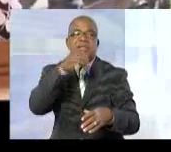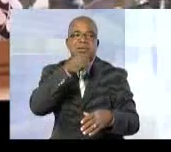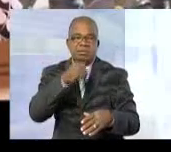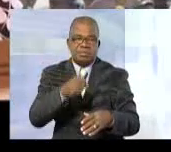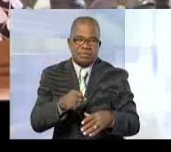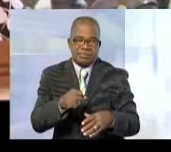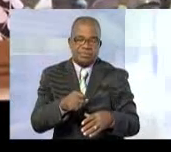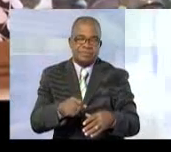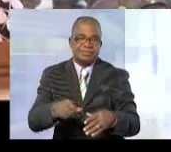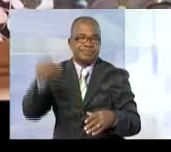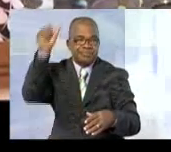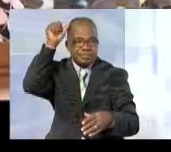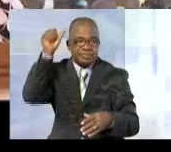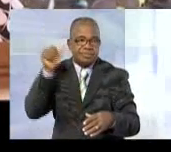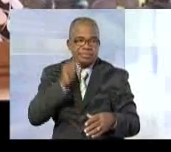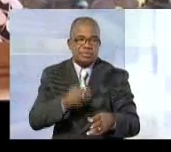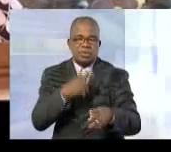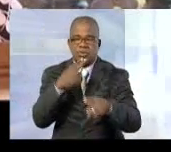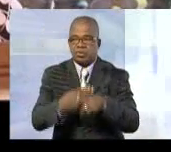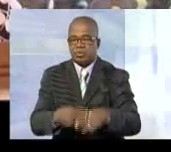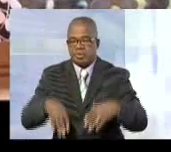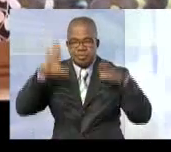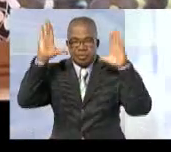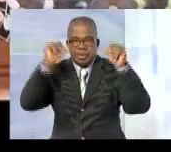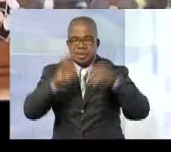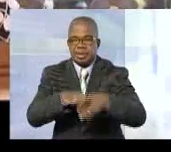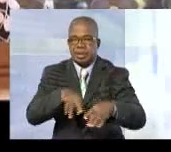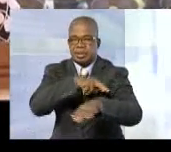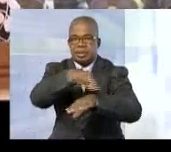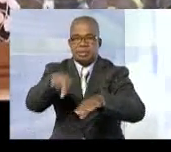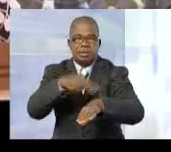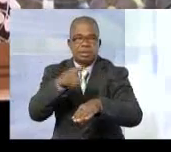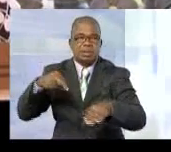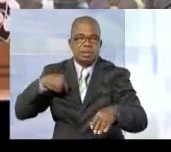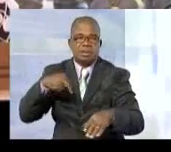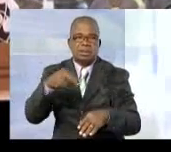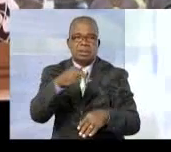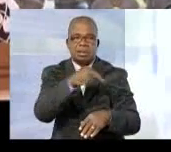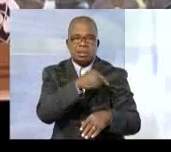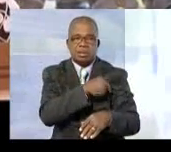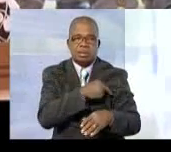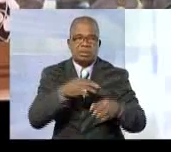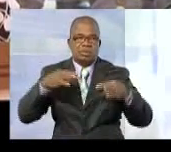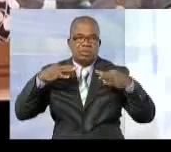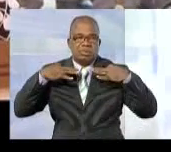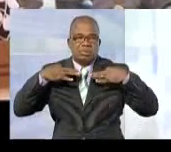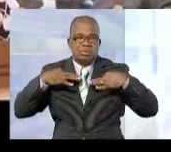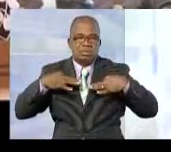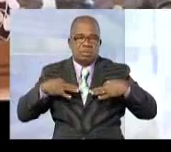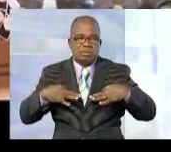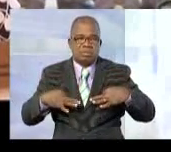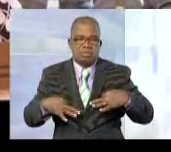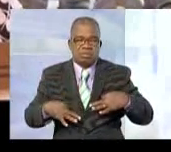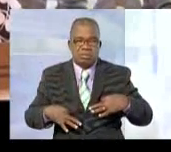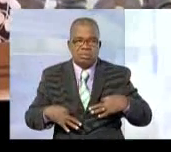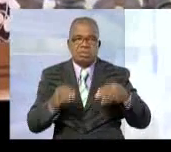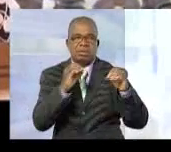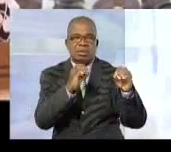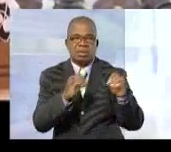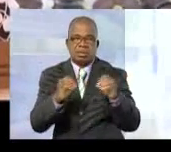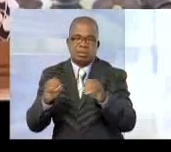diplomatique, au nom du président de la République, nous vous faisons commandeur dans l'ordre national à